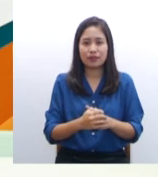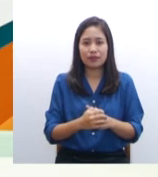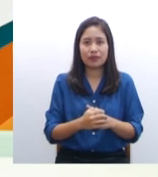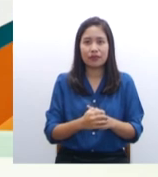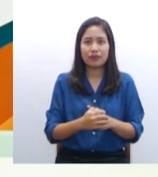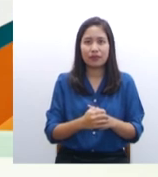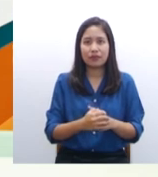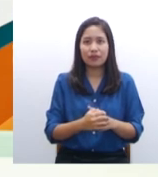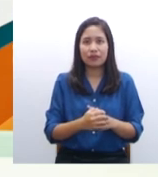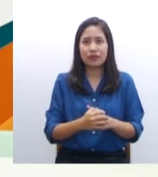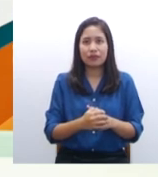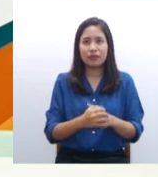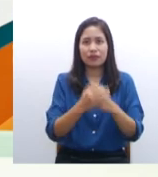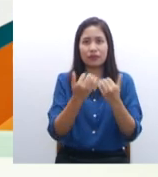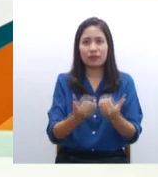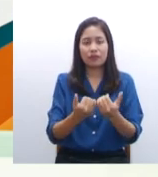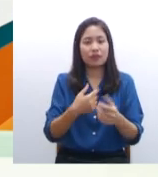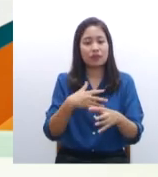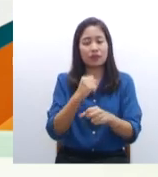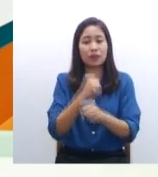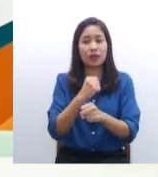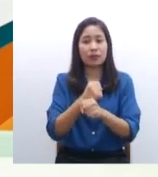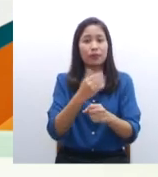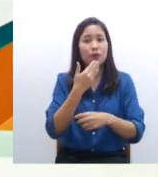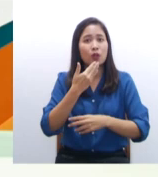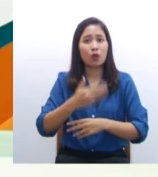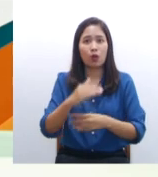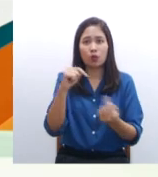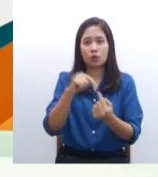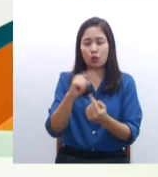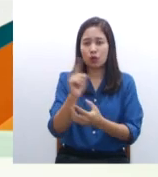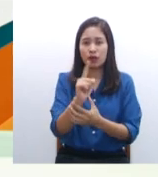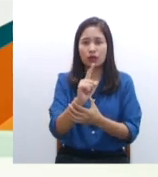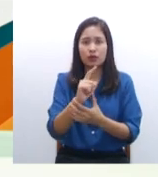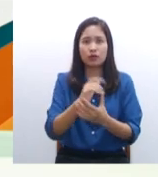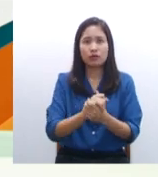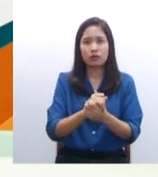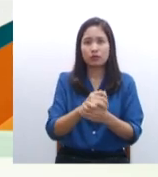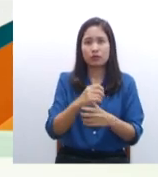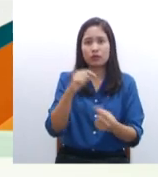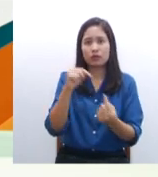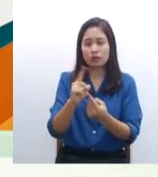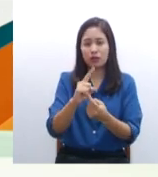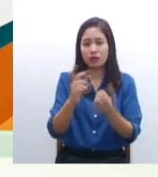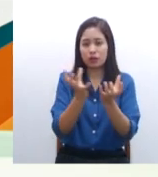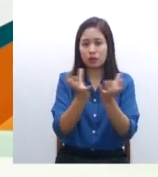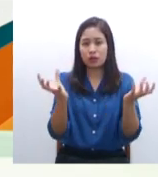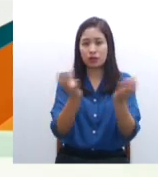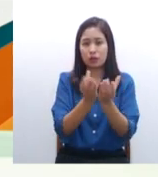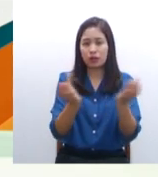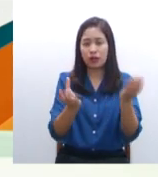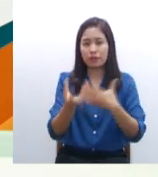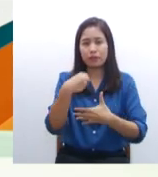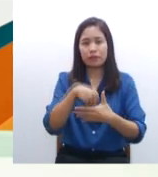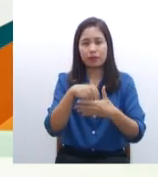จะเป็นส่วนหนึ่งที่เราได้ดำเนินการมาโดยตลอดนะครับในเรื่องของการที่จะสร้างในเรื่องของคุณธรรมและความโปร่งใ